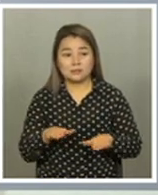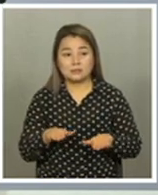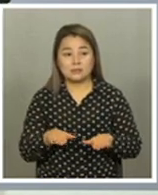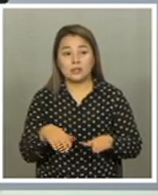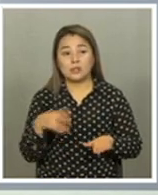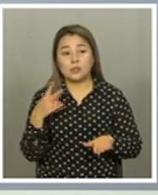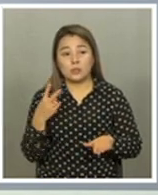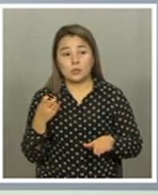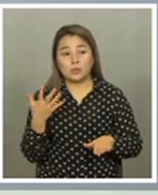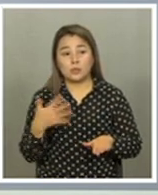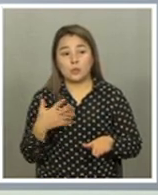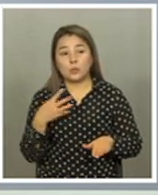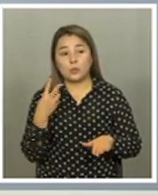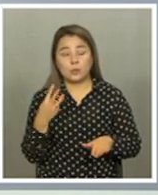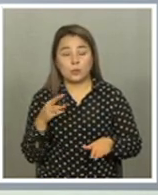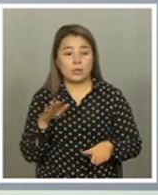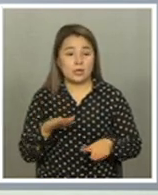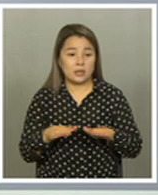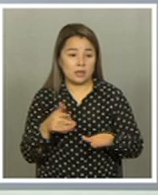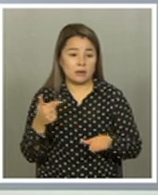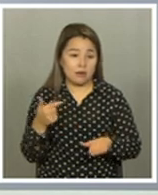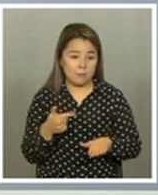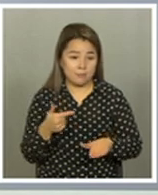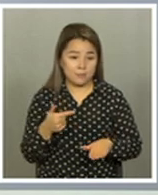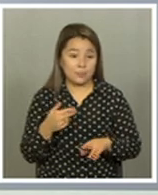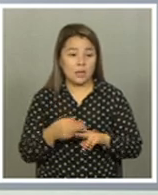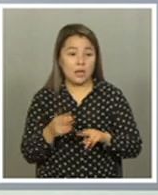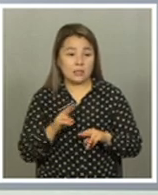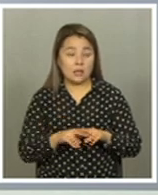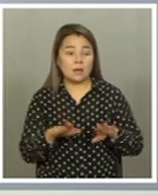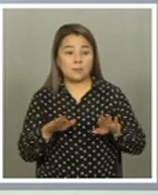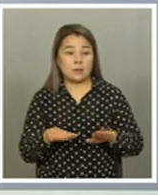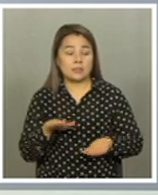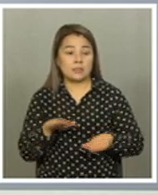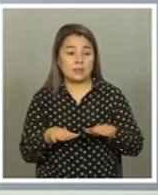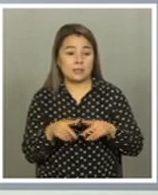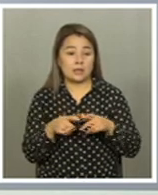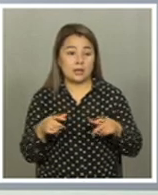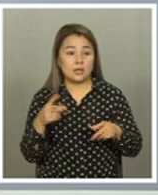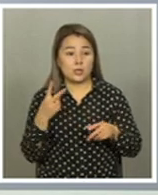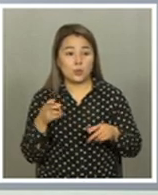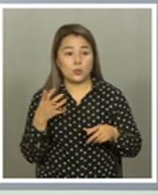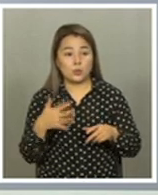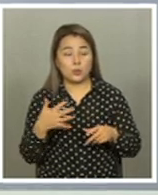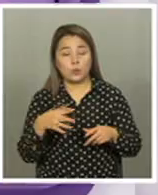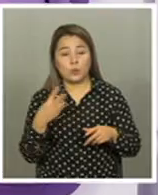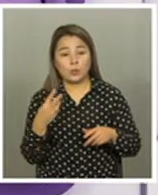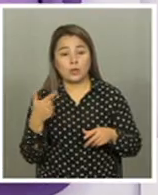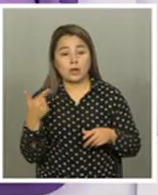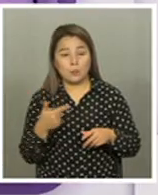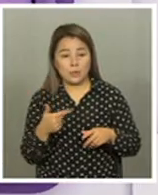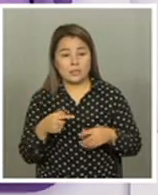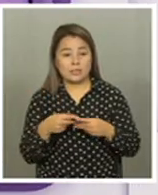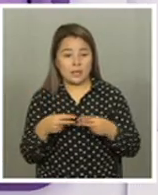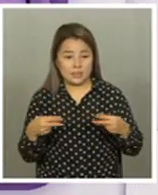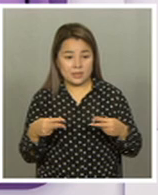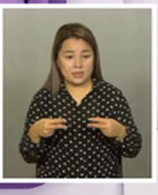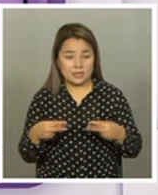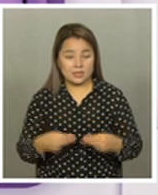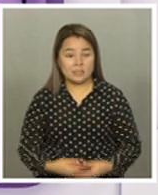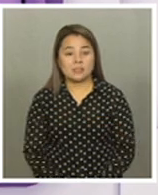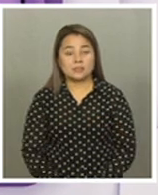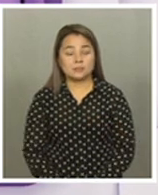253 грамм. Яғни, балалар, бұл темір кесегінің массасы 253 граммға тең.